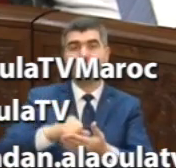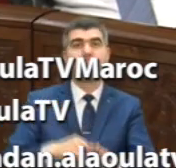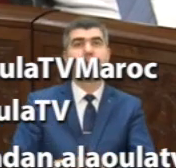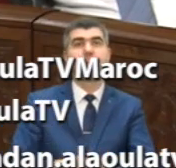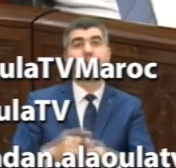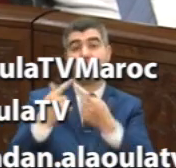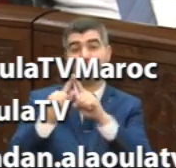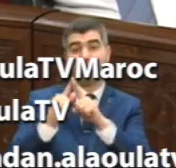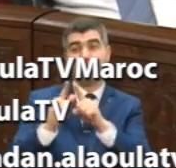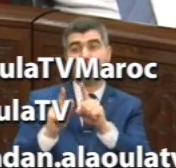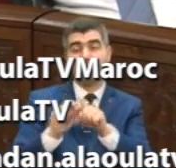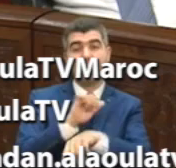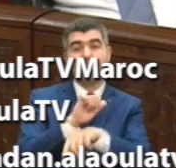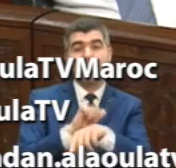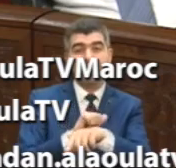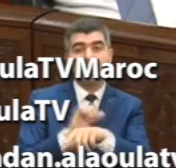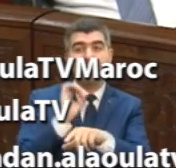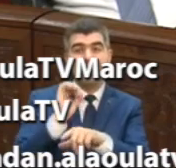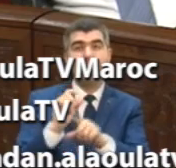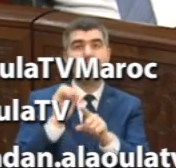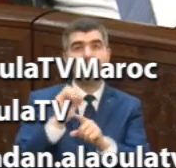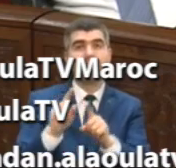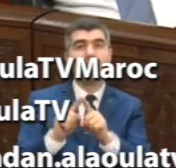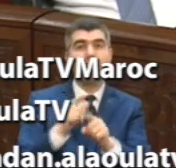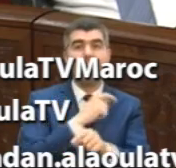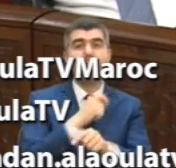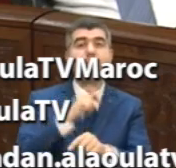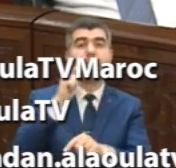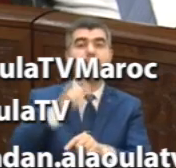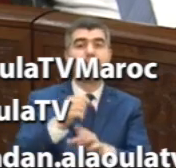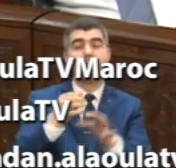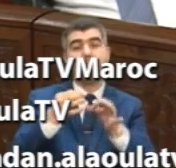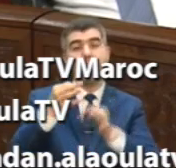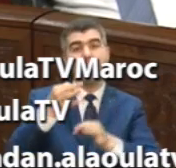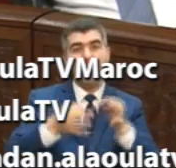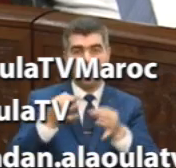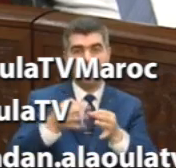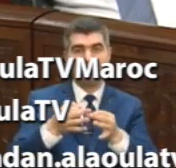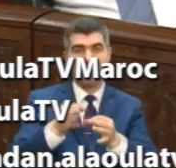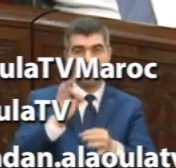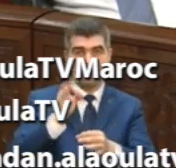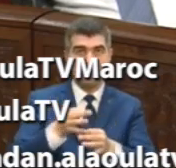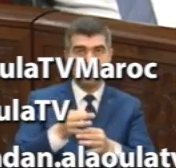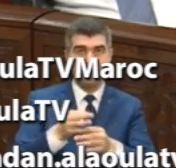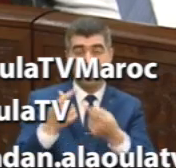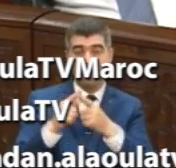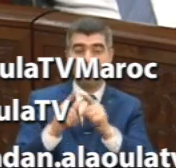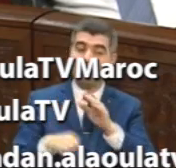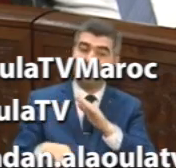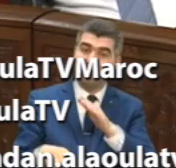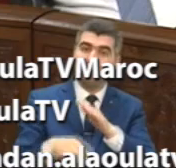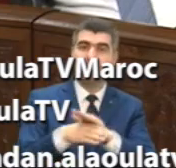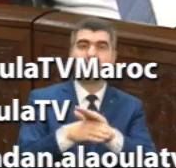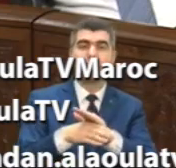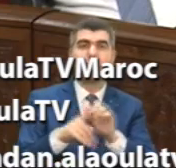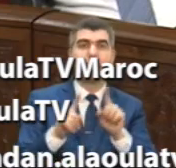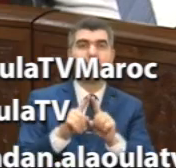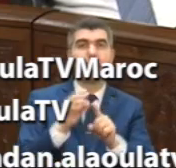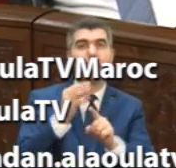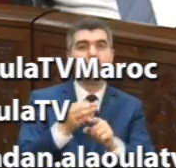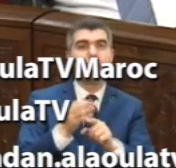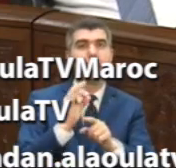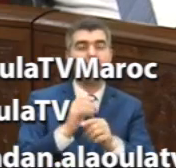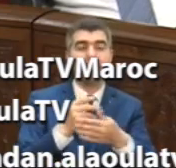بعض المتقاعدين في هذا السياق، أن حكم قضائي اللي هو نهائي على أساس أنهم يفرغوا المساكن ديالهم لأنهم